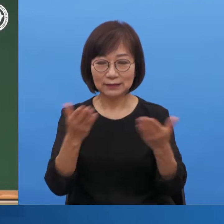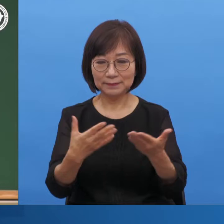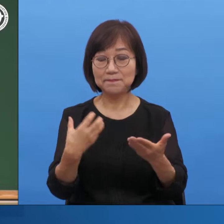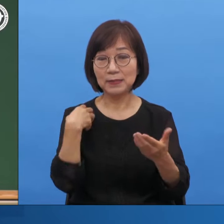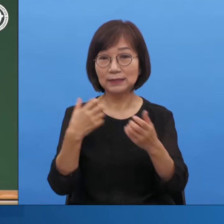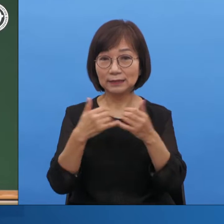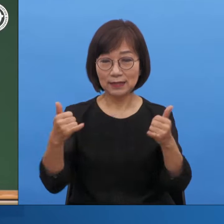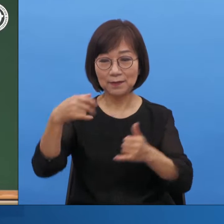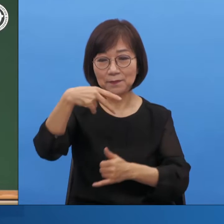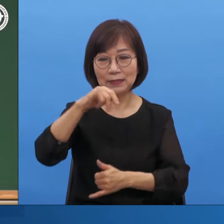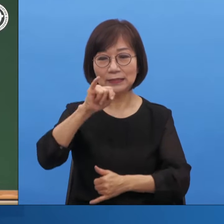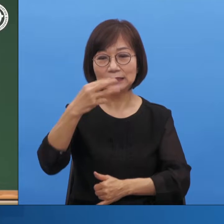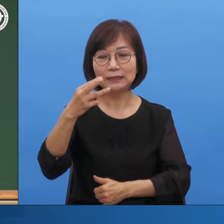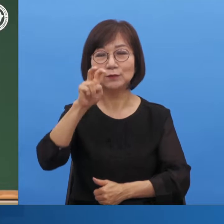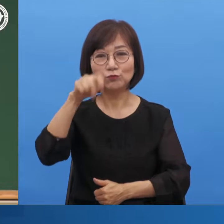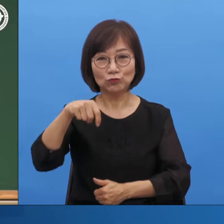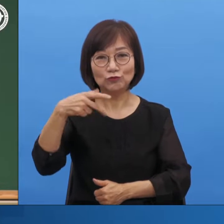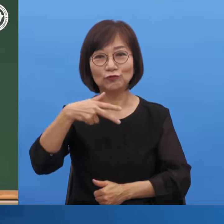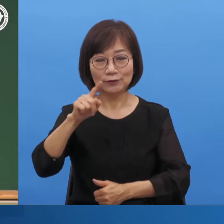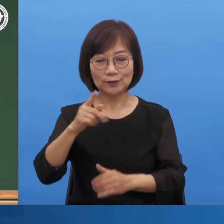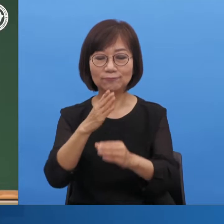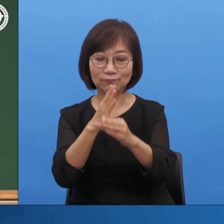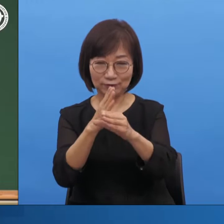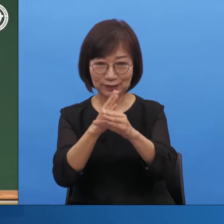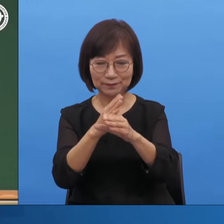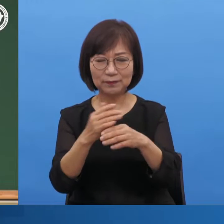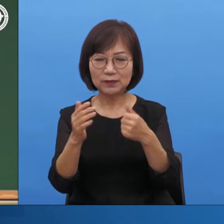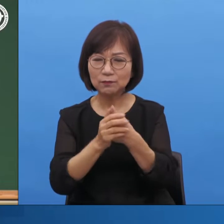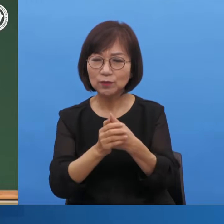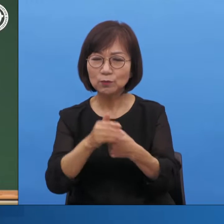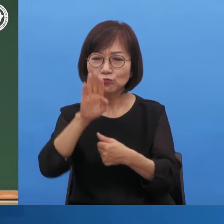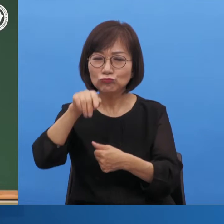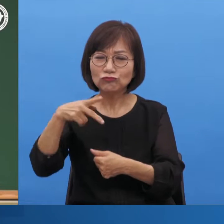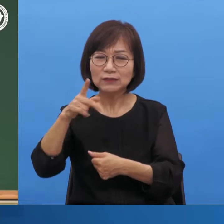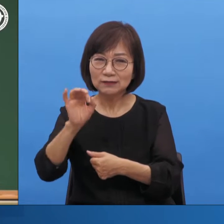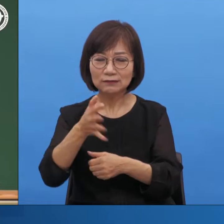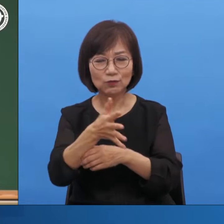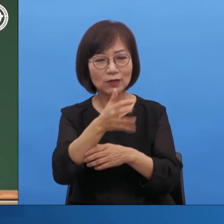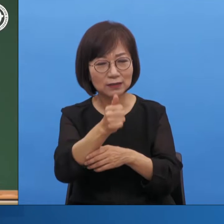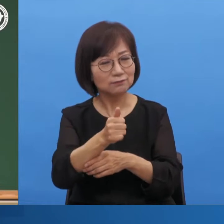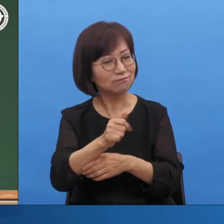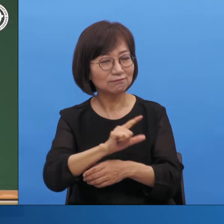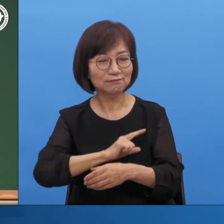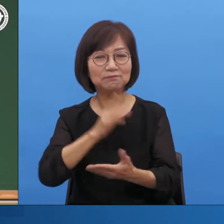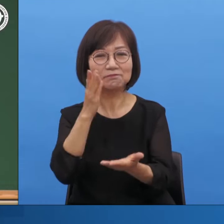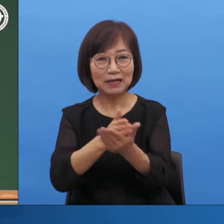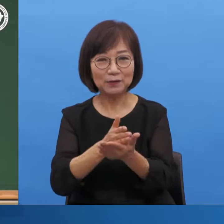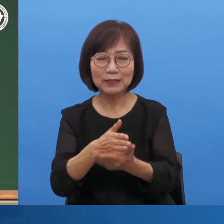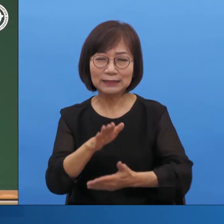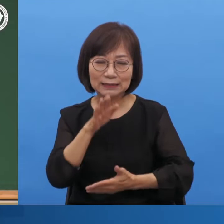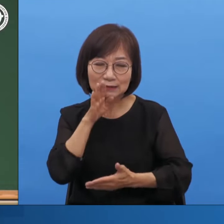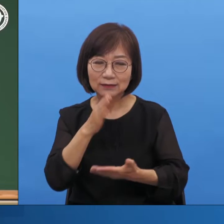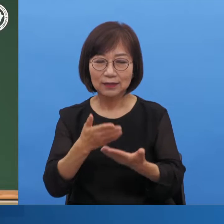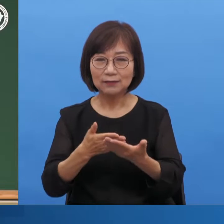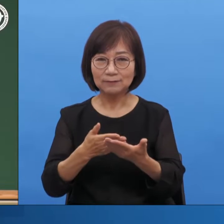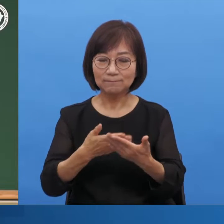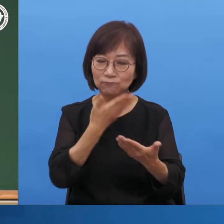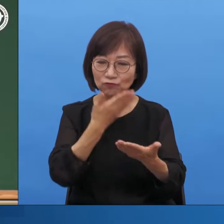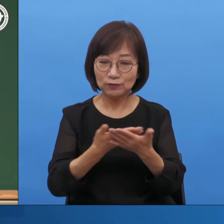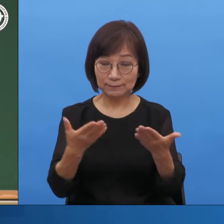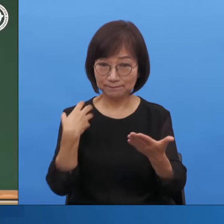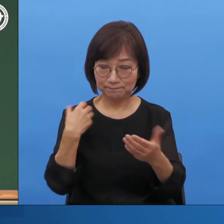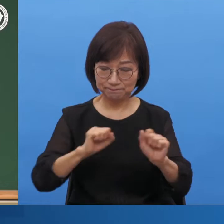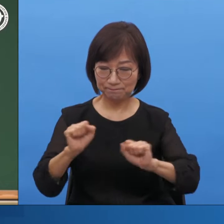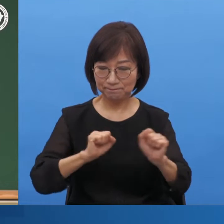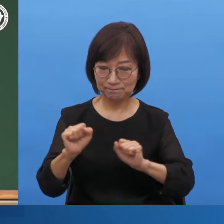컴팩트했습니다. 그래서 부장, 가장 이런 게 없이 실무 중심으로 움직이고 있습니다.